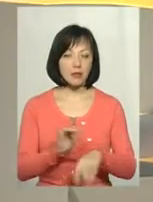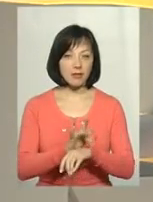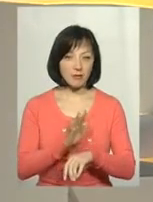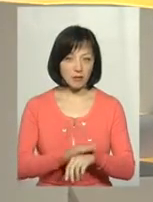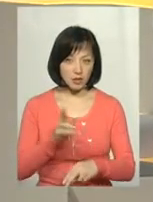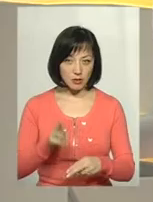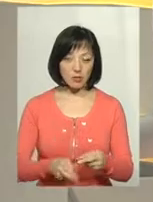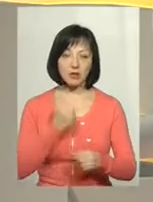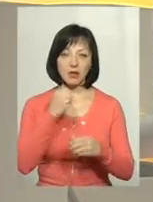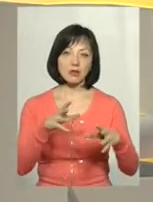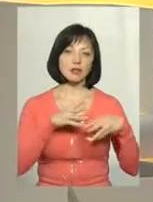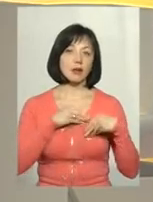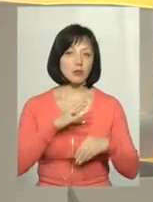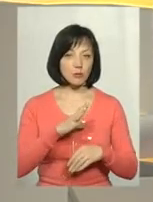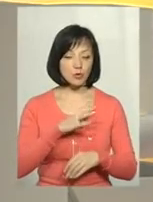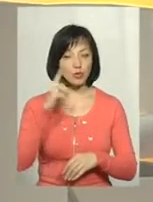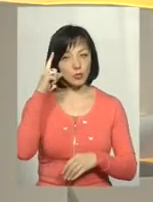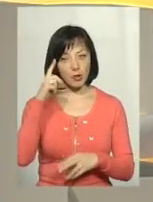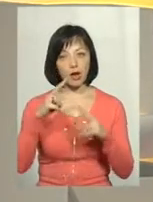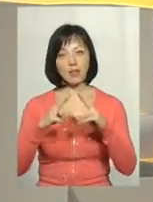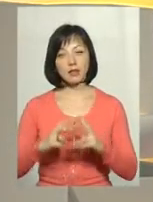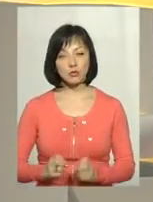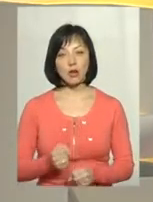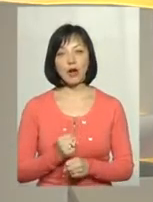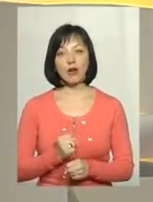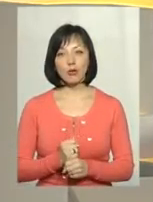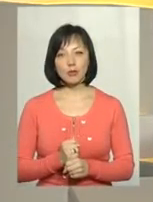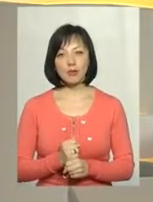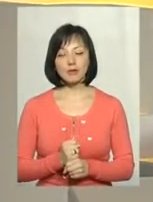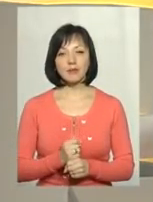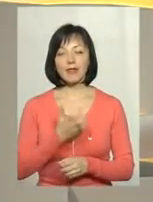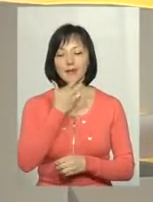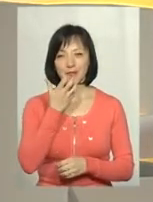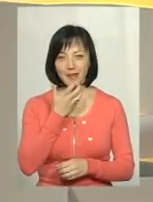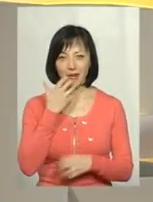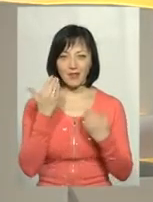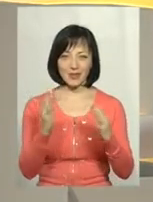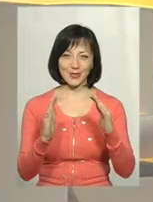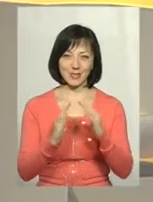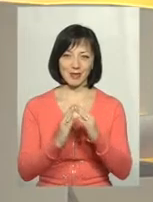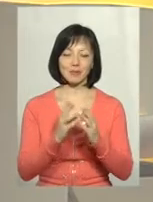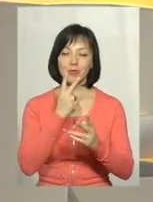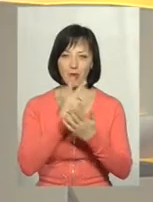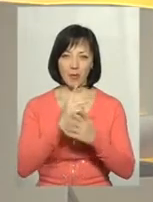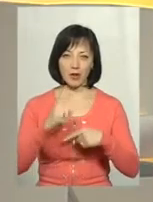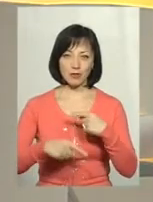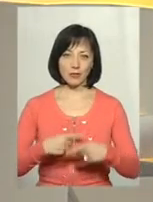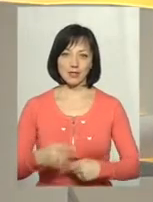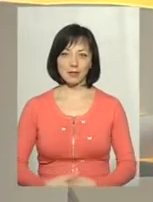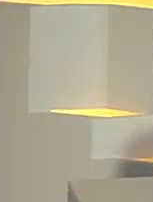вичерпана. Дякую всім, хто був із нами. Думайте, аналізуйте. Тепла у вашій оселі. Побачимось.